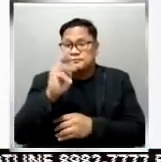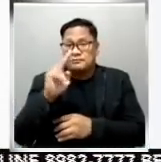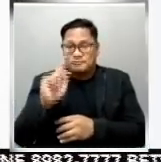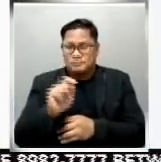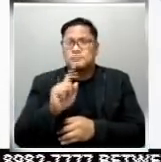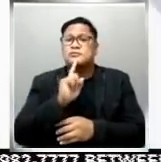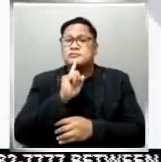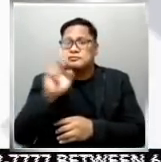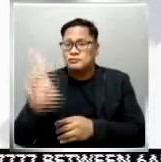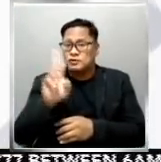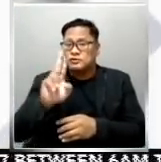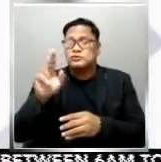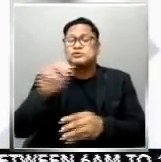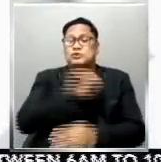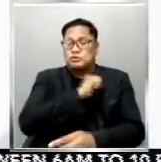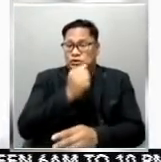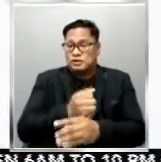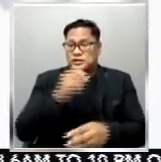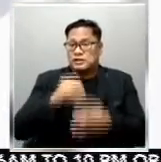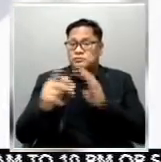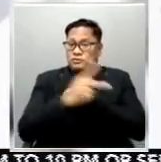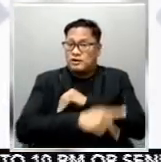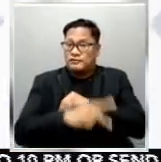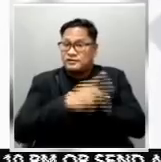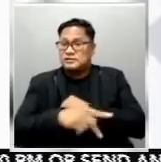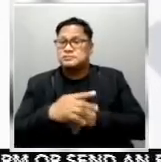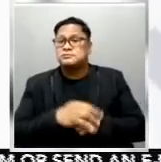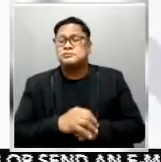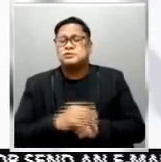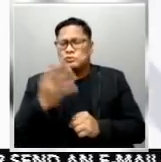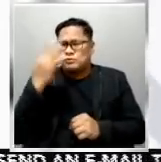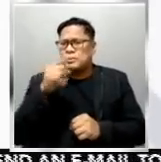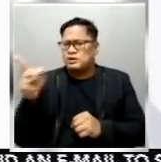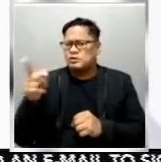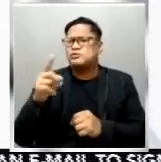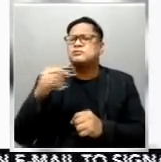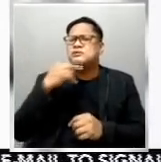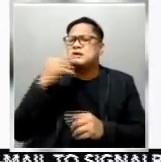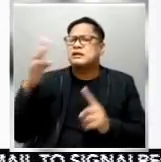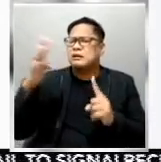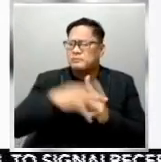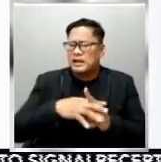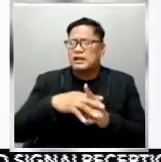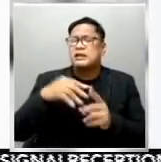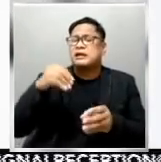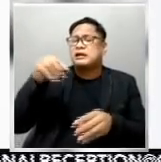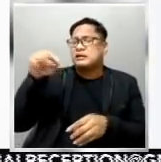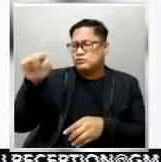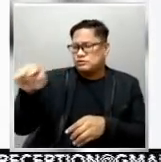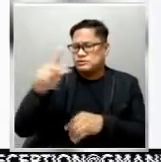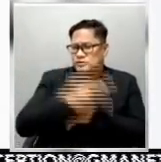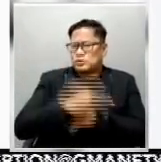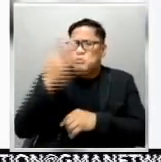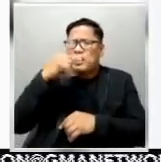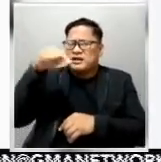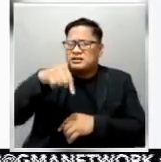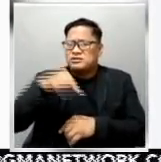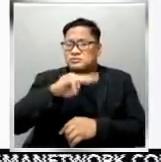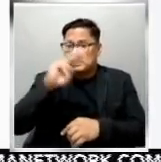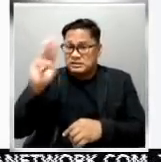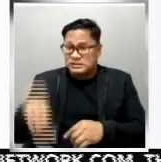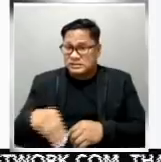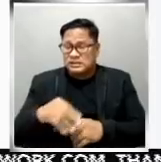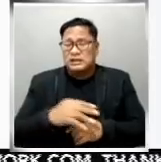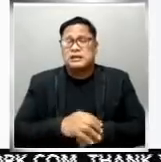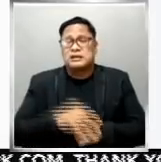probinsya. Bakit hindi ka mag-apply doon sa probinsya na yon? Bakit dito ka sa Metro Manila? Kung baga dito sa Metro Manila,